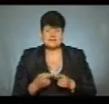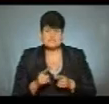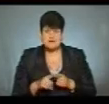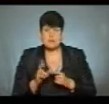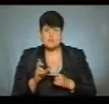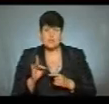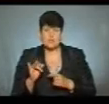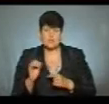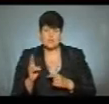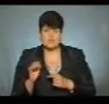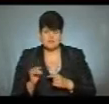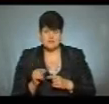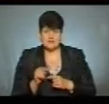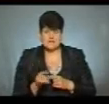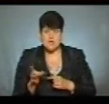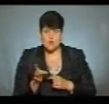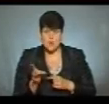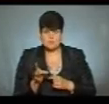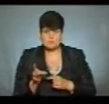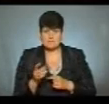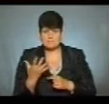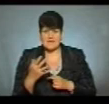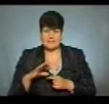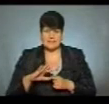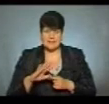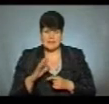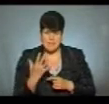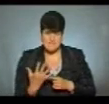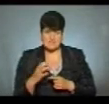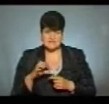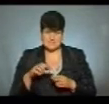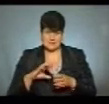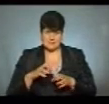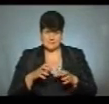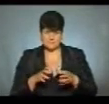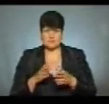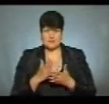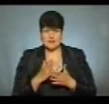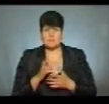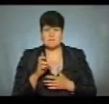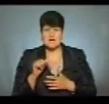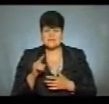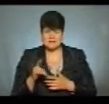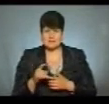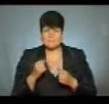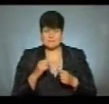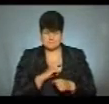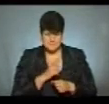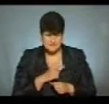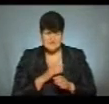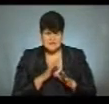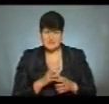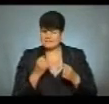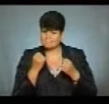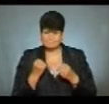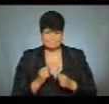бруківка, її розміри 5 на 5 сантиметрів, хоча вона там є базальтова, вона є міцна, але вона не витримує таких нагрузок,